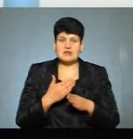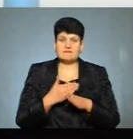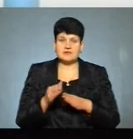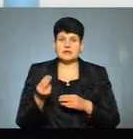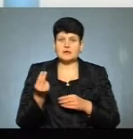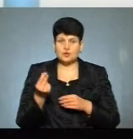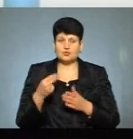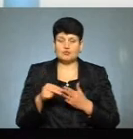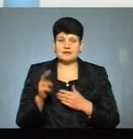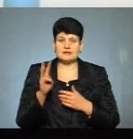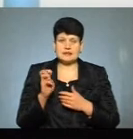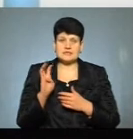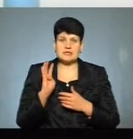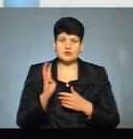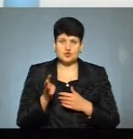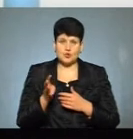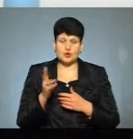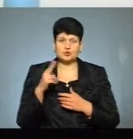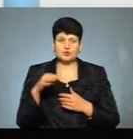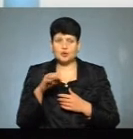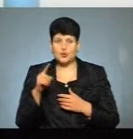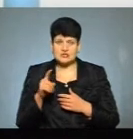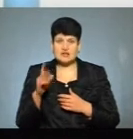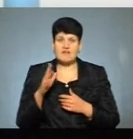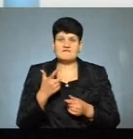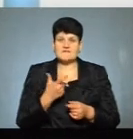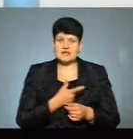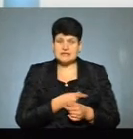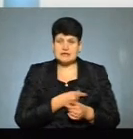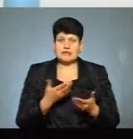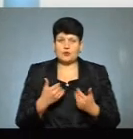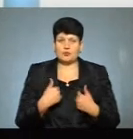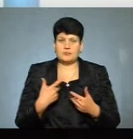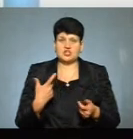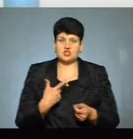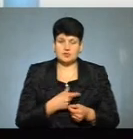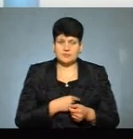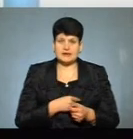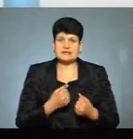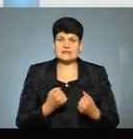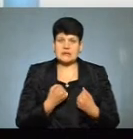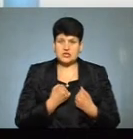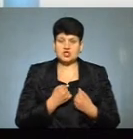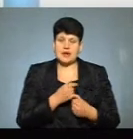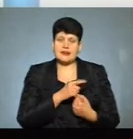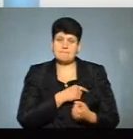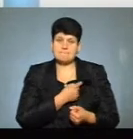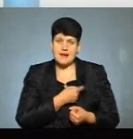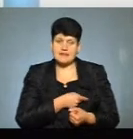кошти, закупили 340 доз вакцини, якою ми щепили, захищали і медиків,